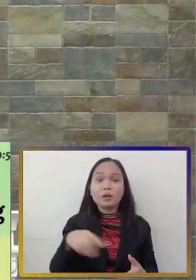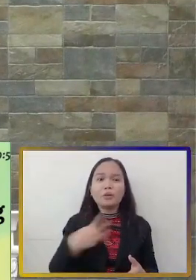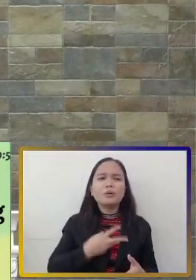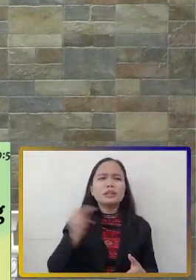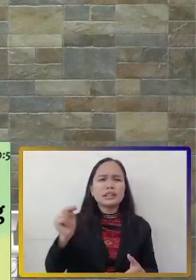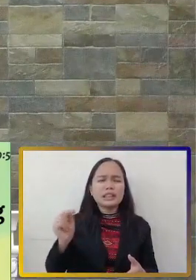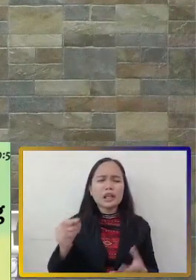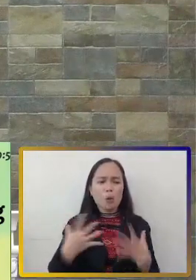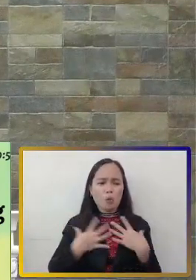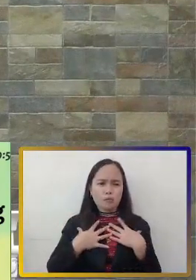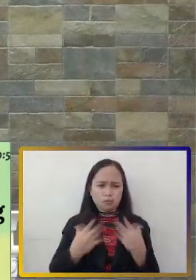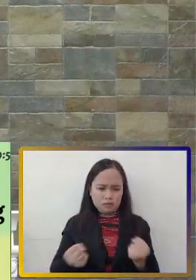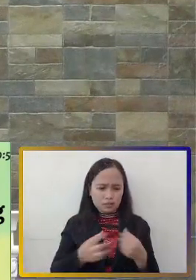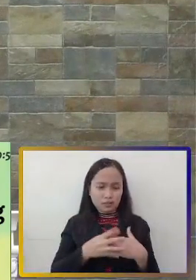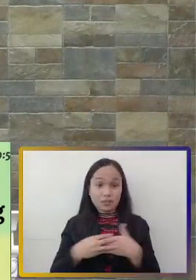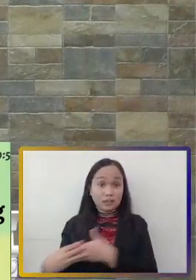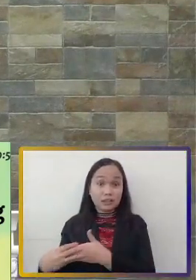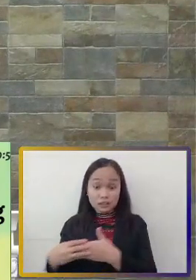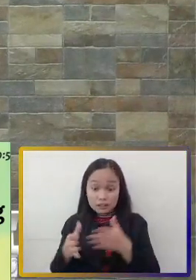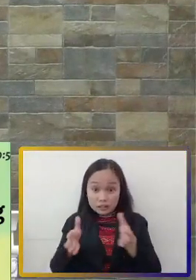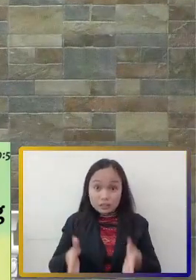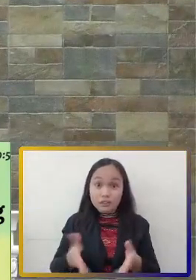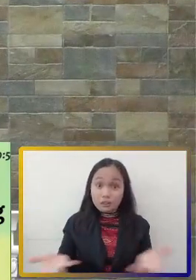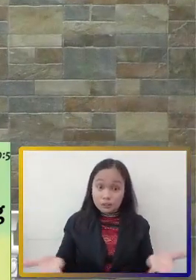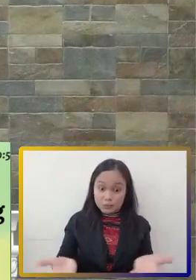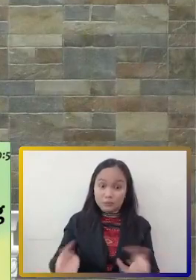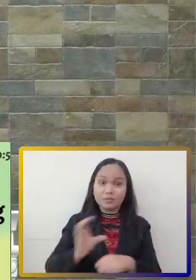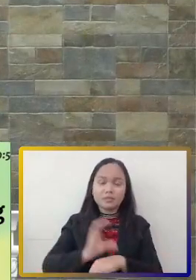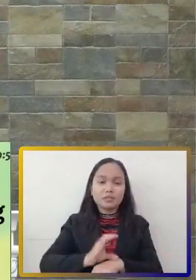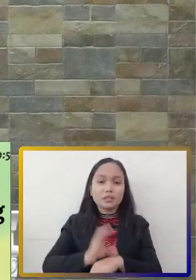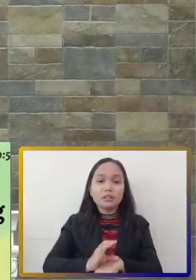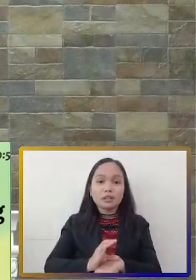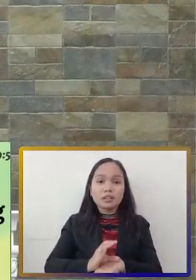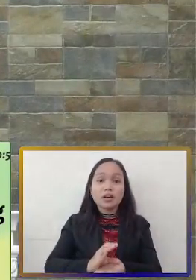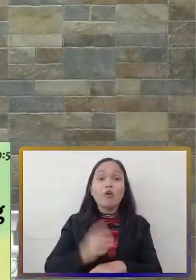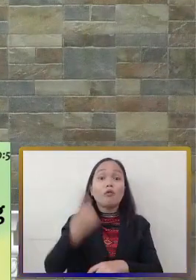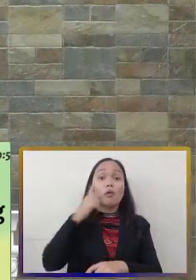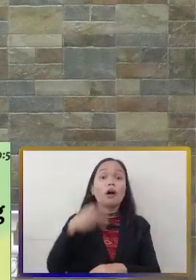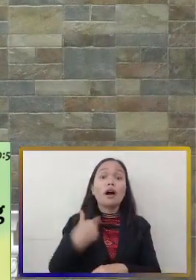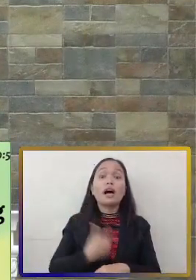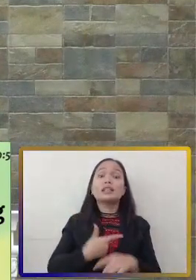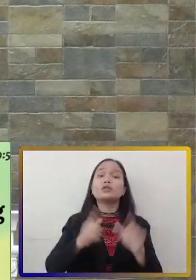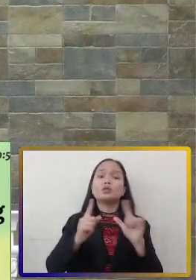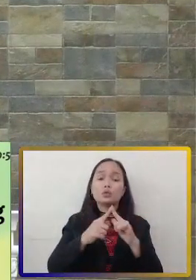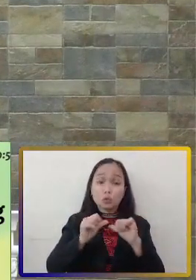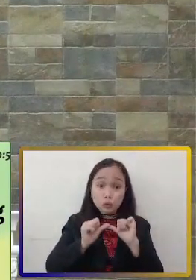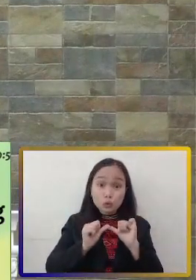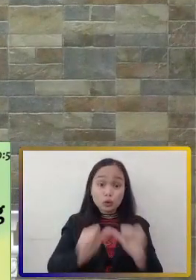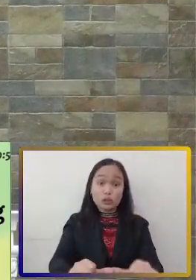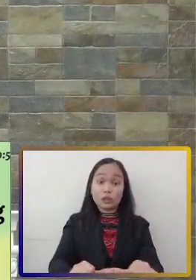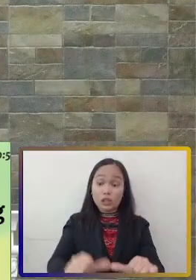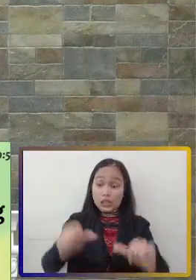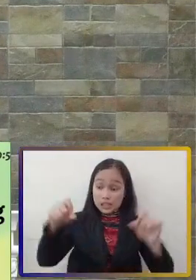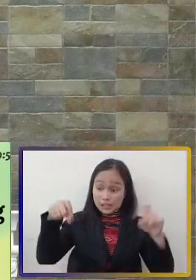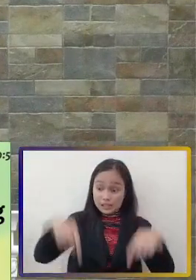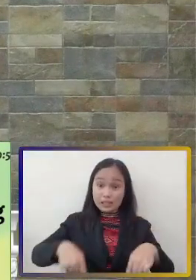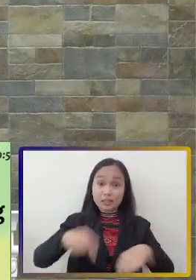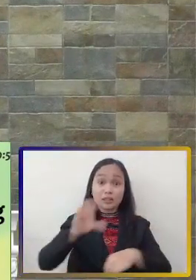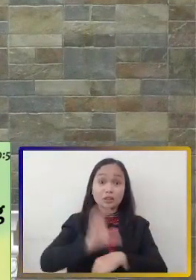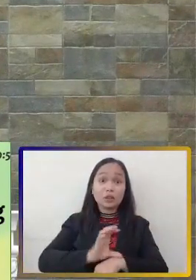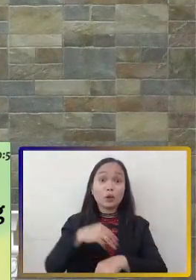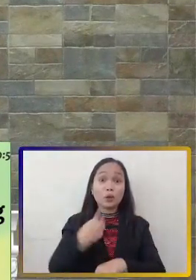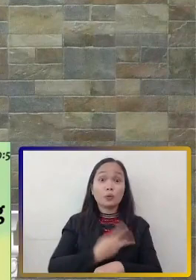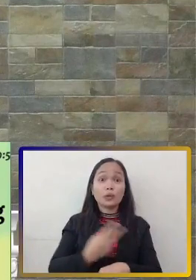ng strong leadership sa mga churches upang mapanatili natin ang simbahang kinaruroonan